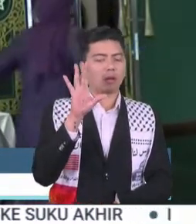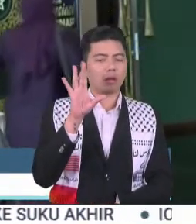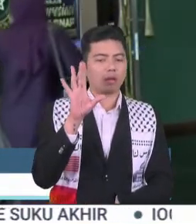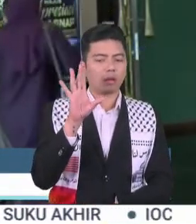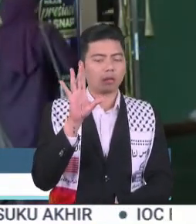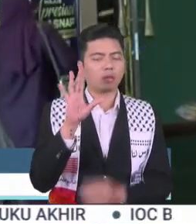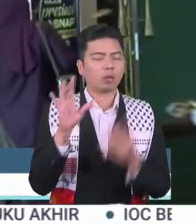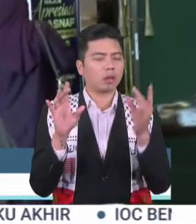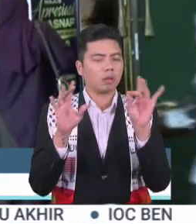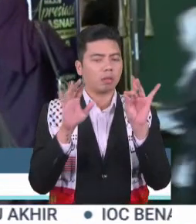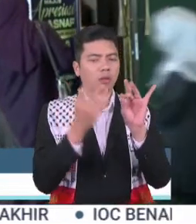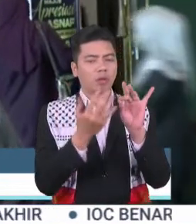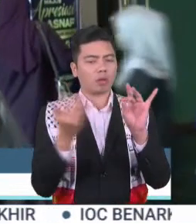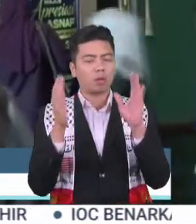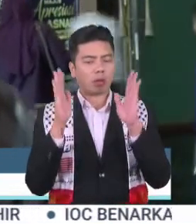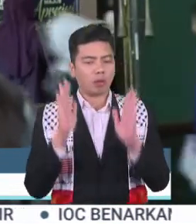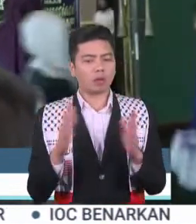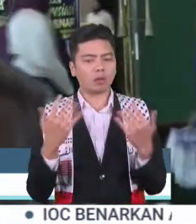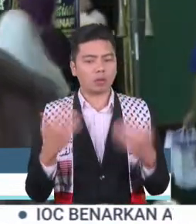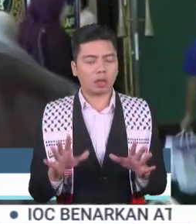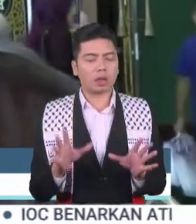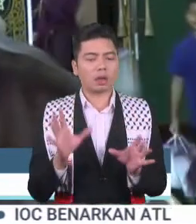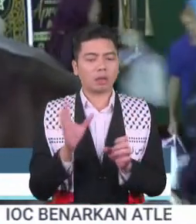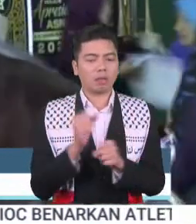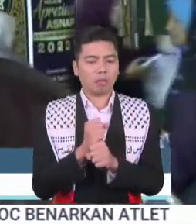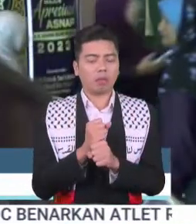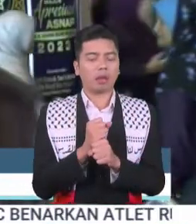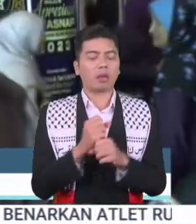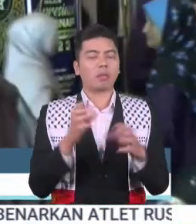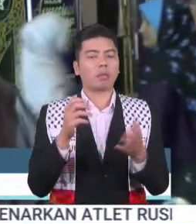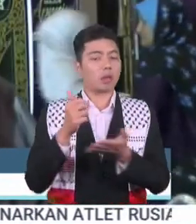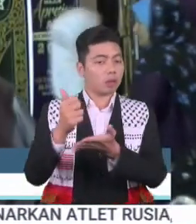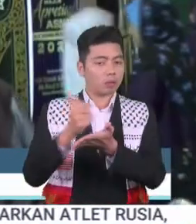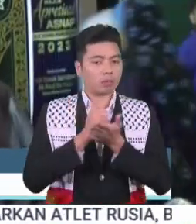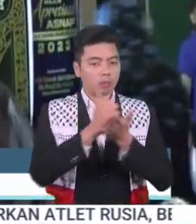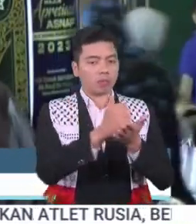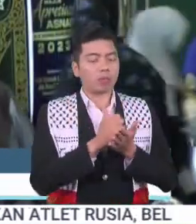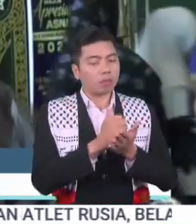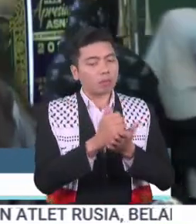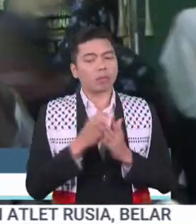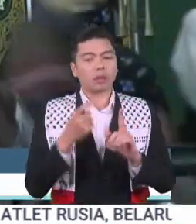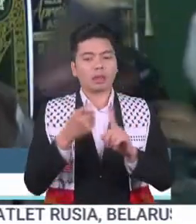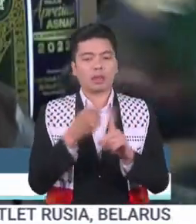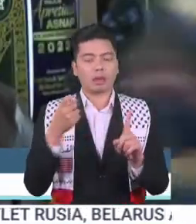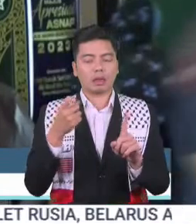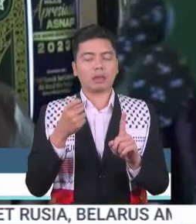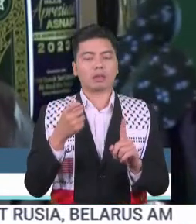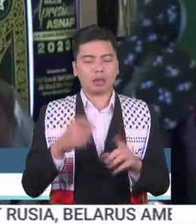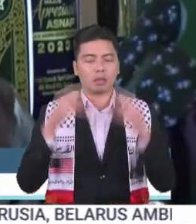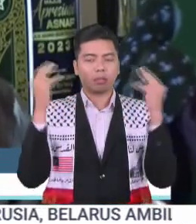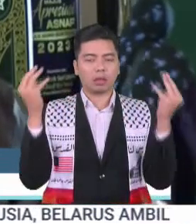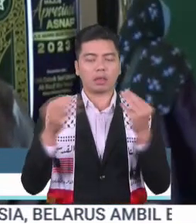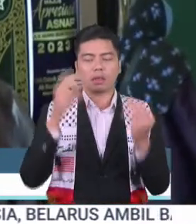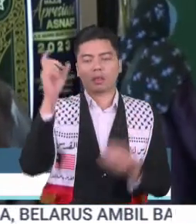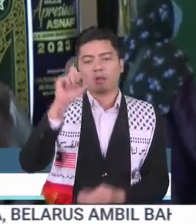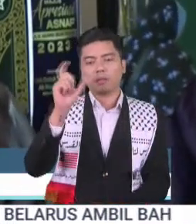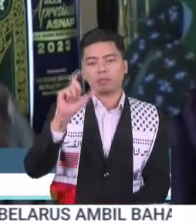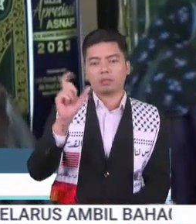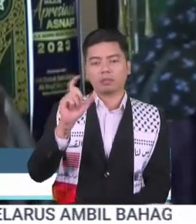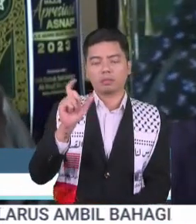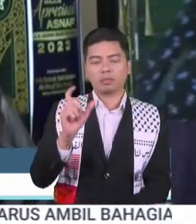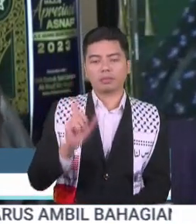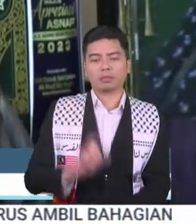8,158 orang yang mana mereka adalah merupakan penerima bantuan-bantuan daripada Majlis Agama Islam yang terdiri